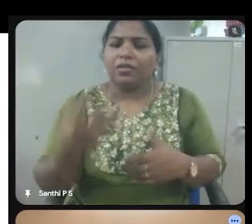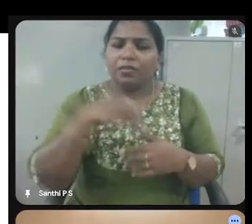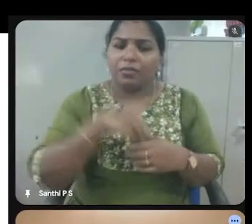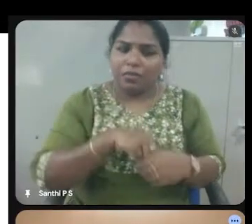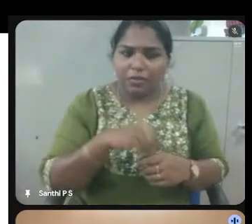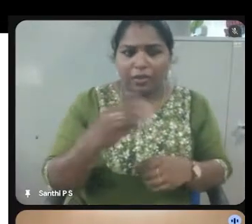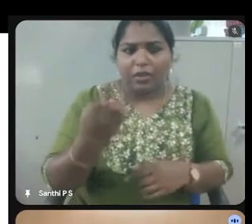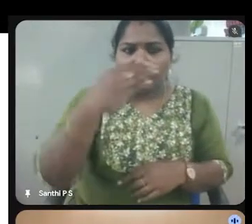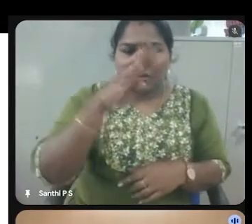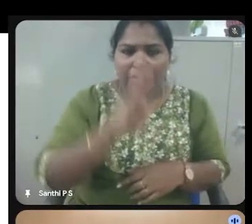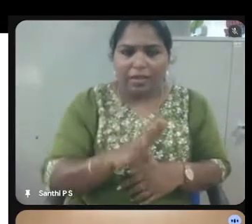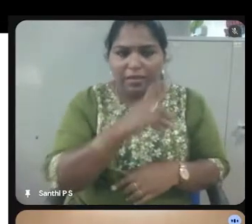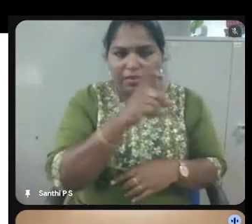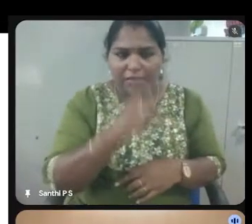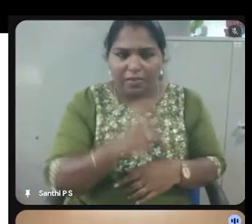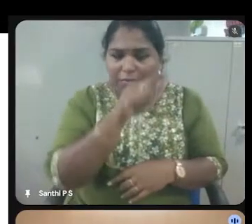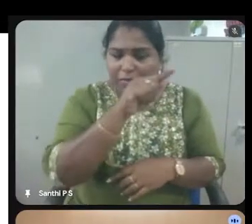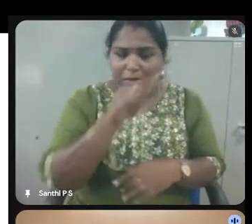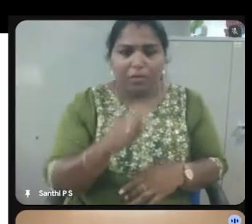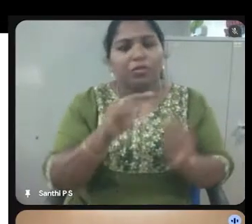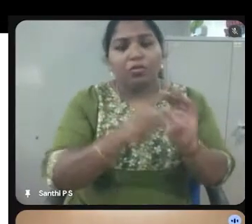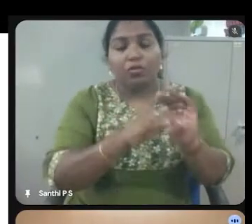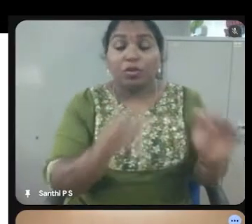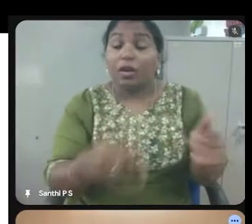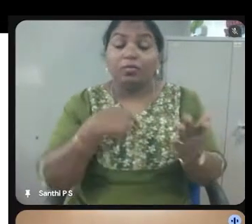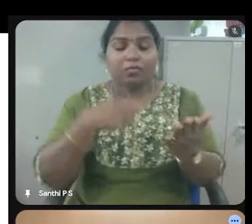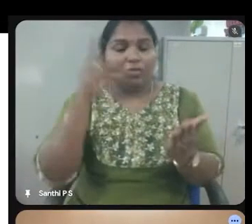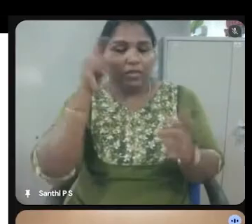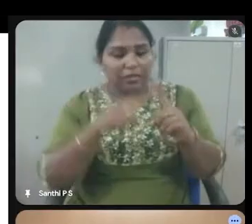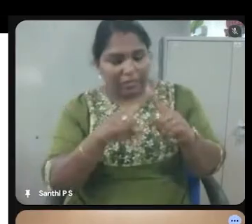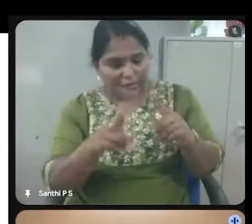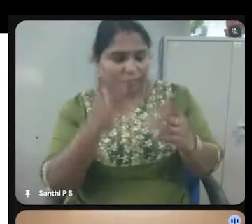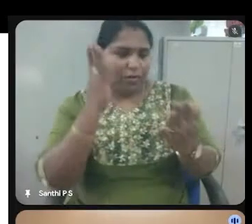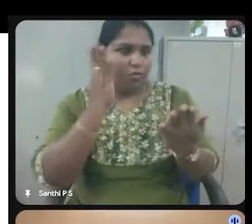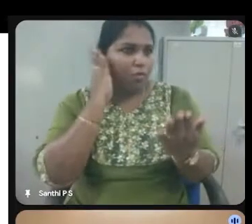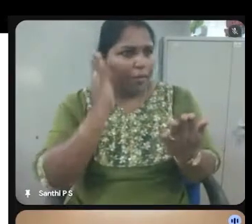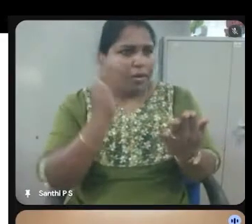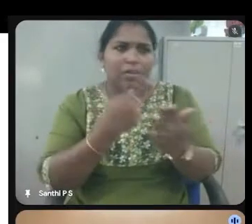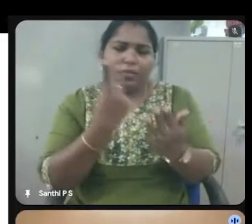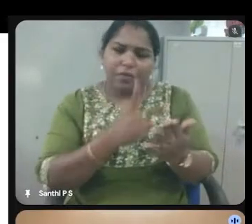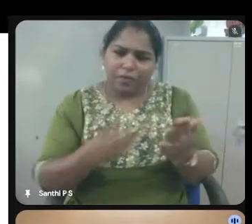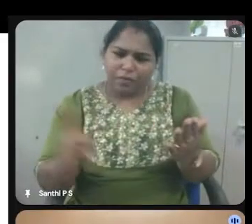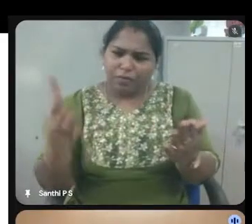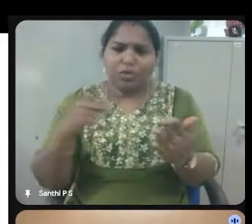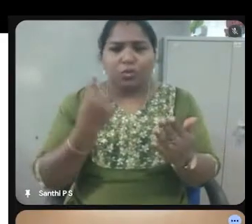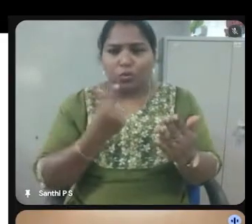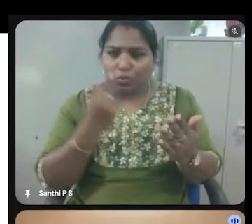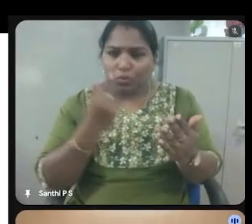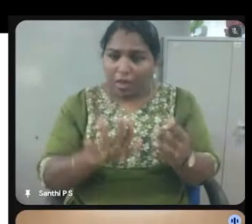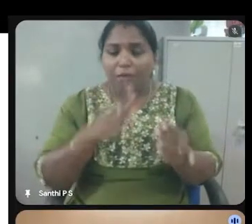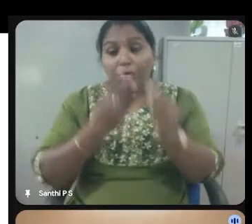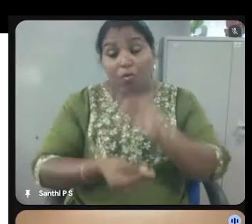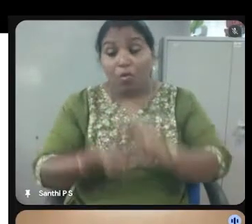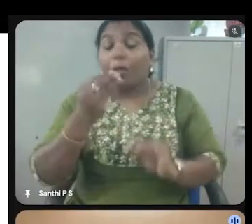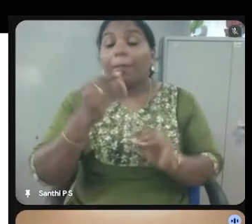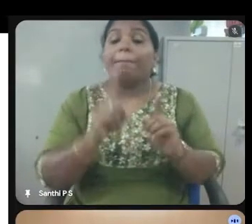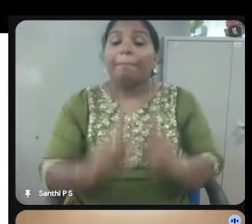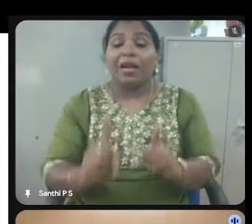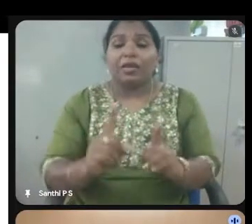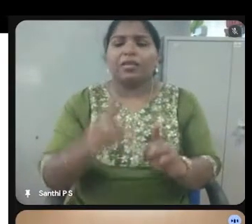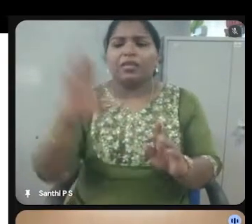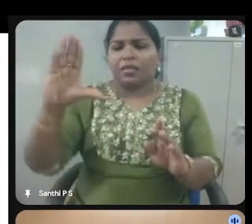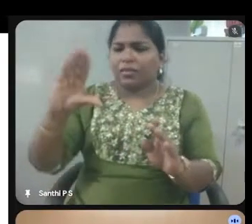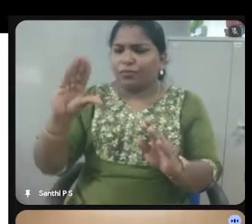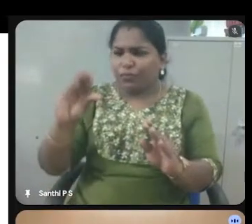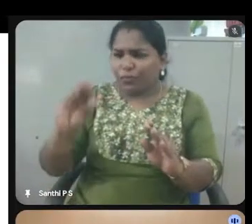97 കുട്ടികൾക്കും അമിതമായിട്ടുള്ള സ്ക്രീൻ ടൈം ഉണ്ടായിരുന്നു. ഇത് കൂടുതലായിരുന്നു. പക്ഷെ അതില് വളരെ ഒരു ചെറിയ ശതമാനം